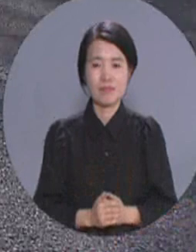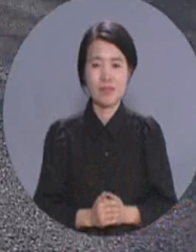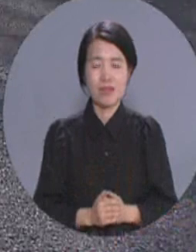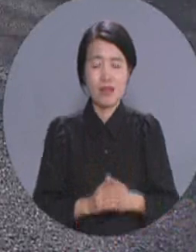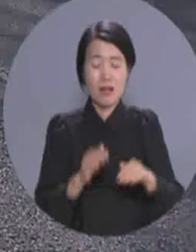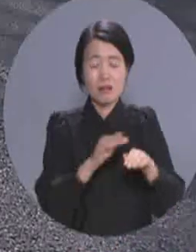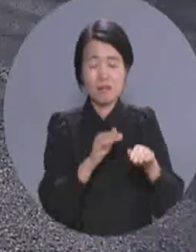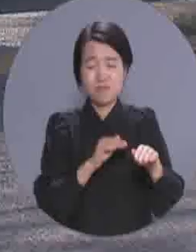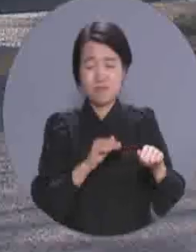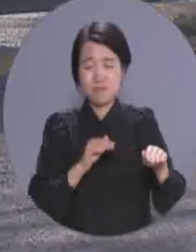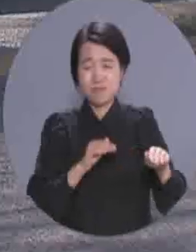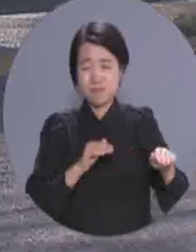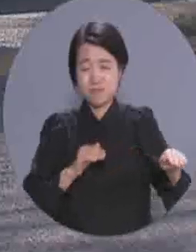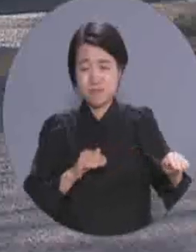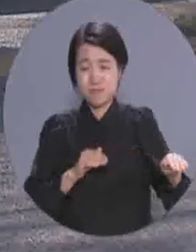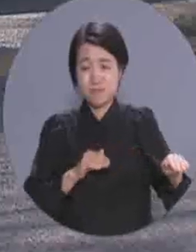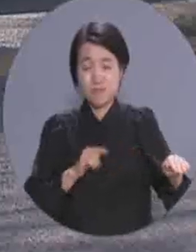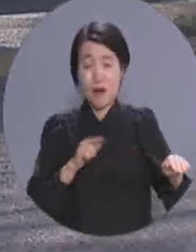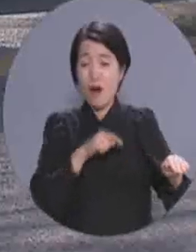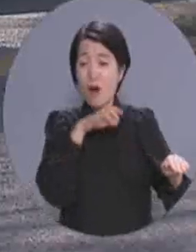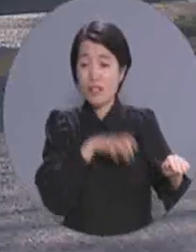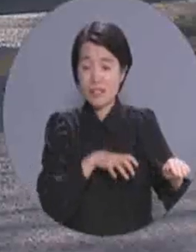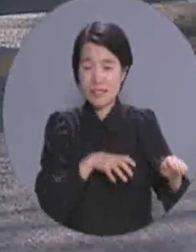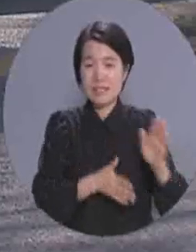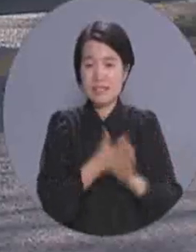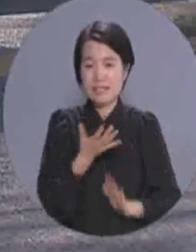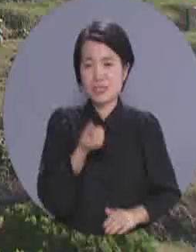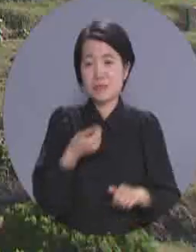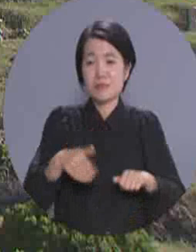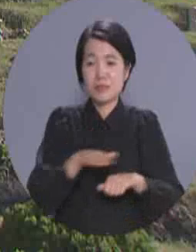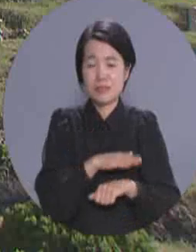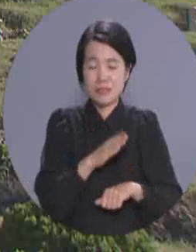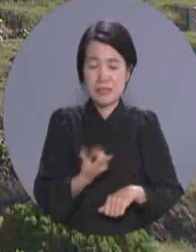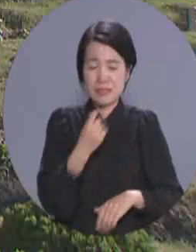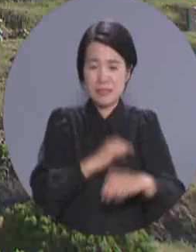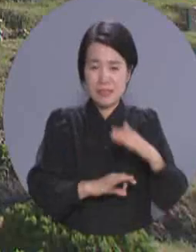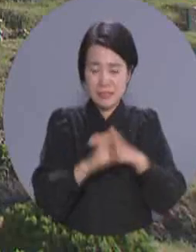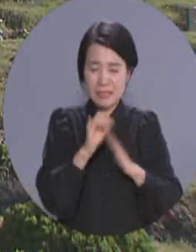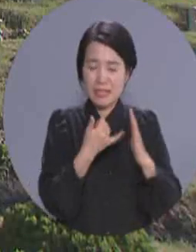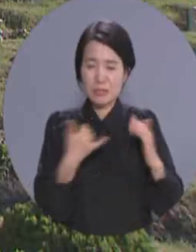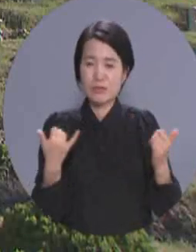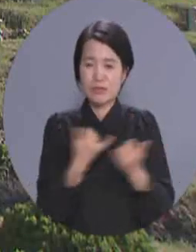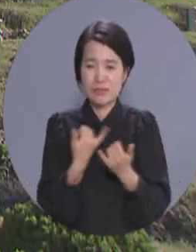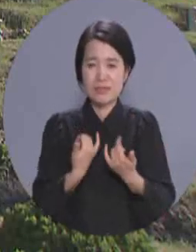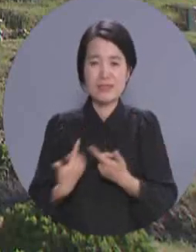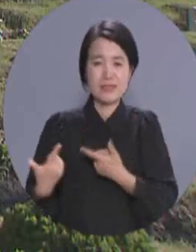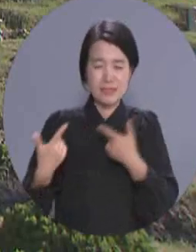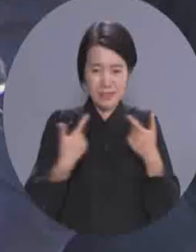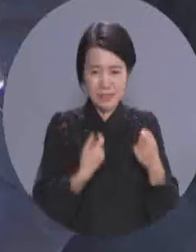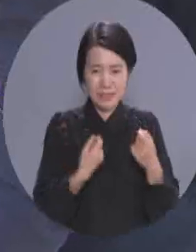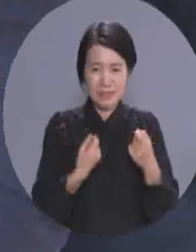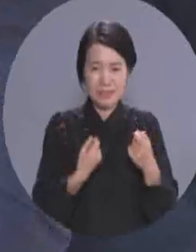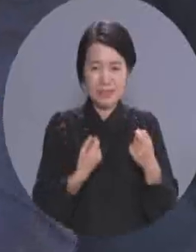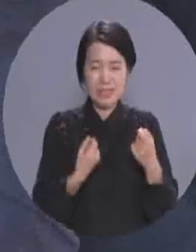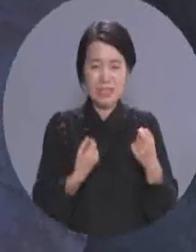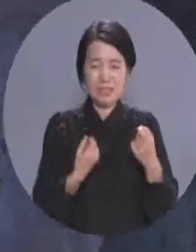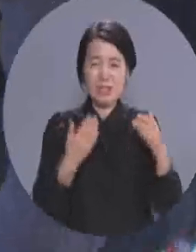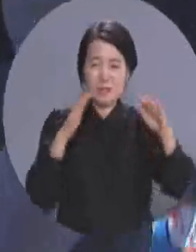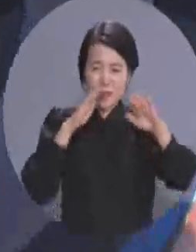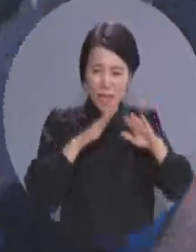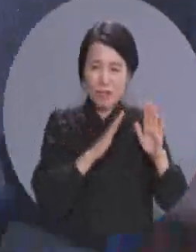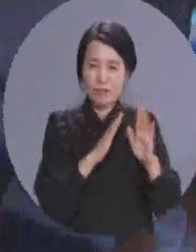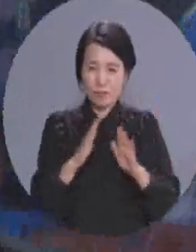차들이 꼬리에 꼬리를 물고 시립묘지로 들어섭니다 이른 아침부터 가족 친지들과 함께 성묘에 나선 시민들